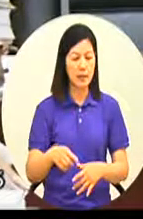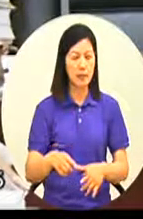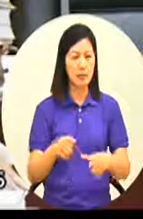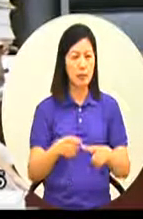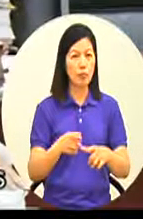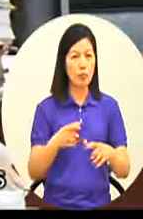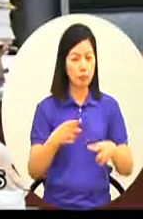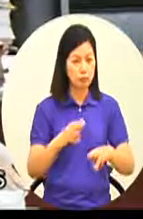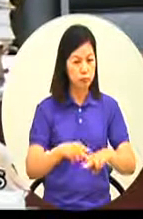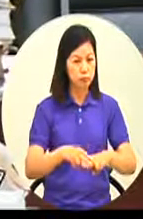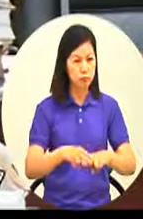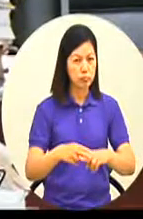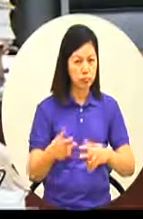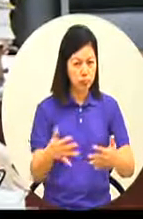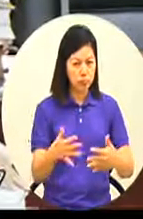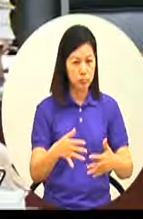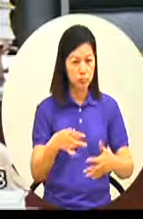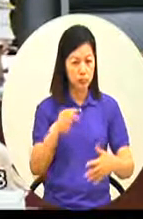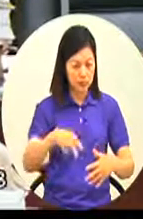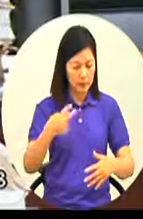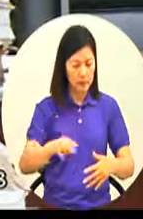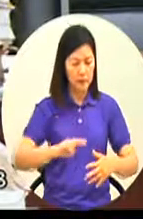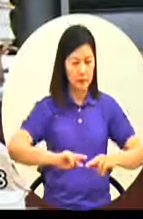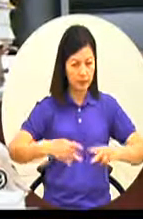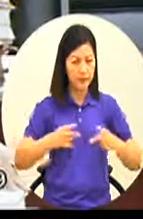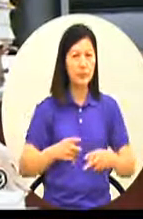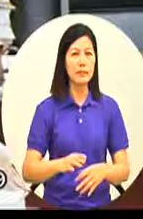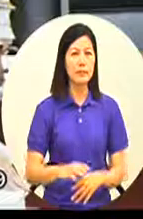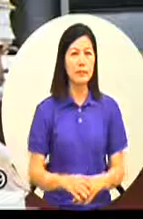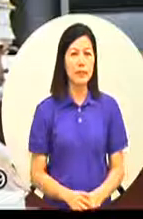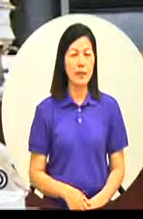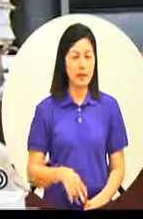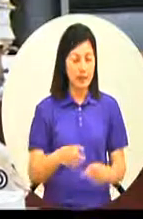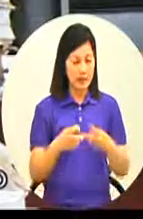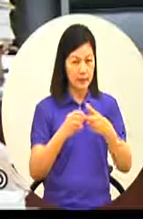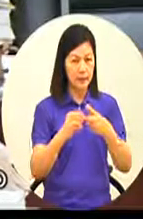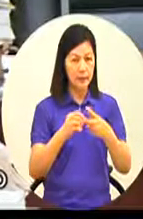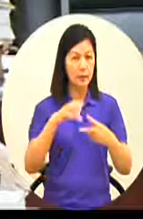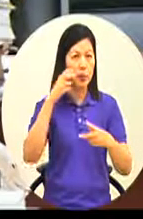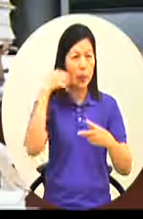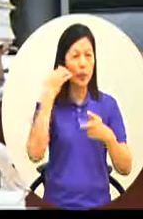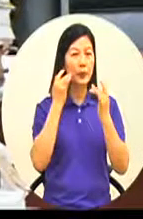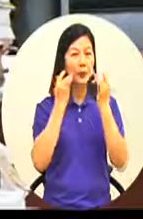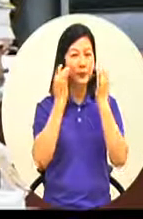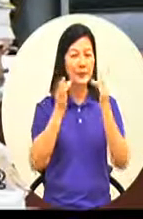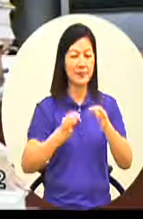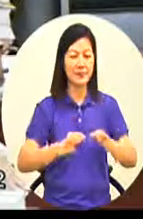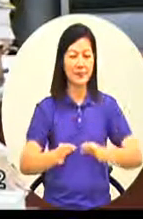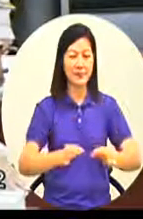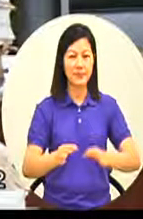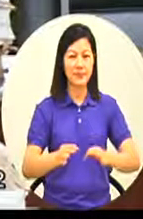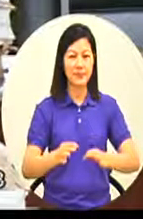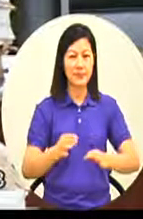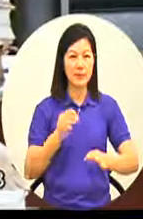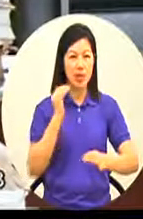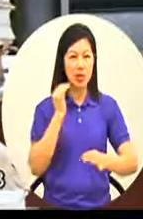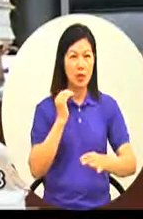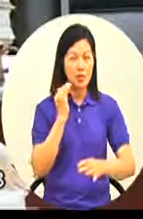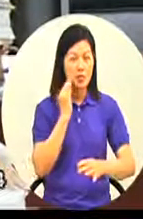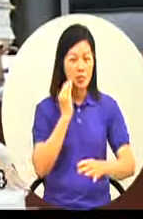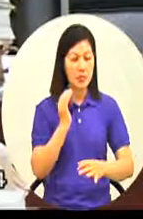是可以被接受？这是第一个。第二个，有关果菜市场，大家知道那个打通提案也是